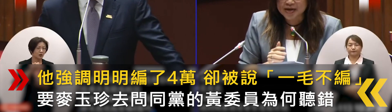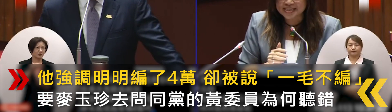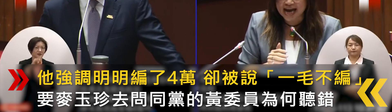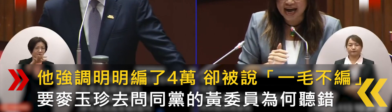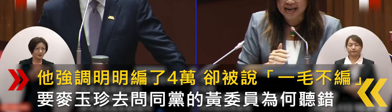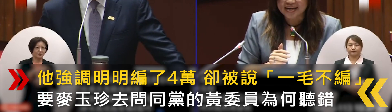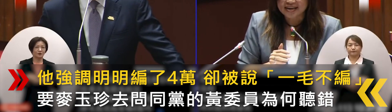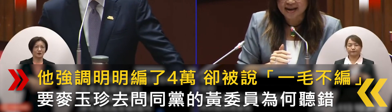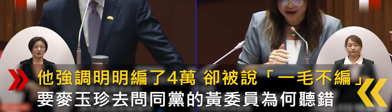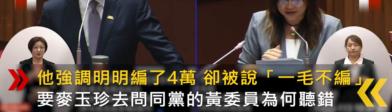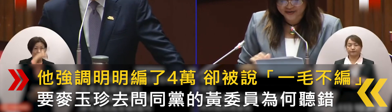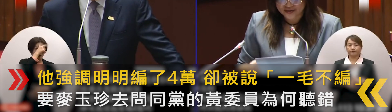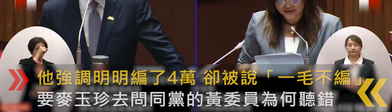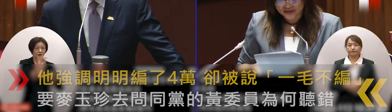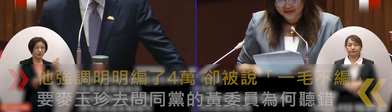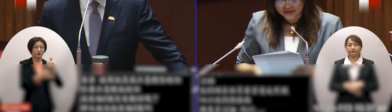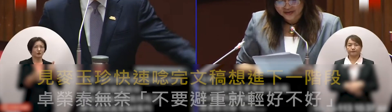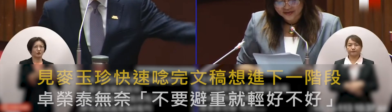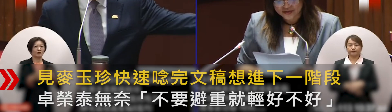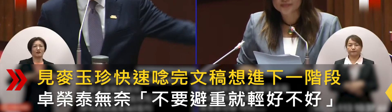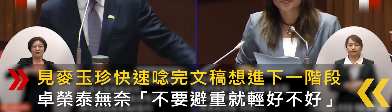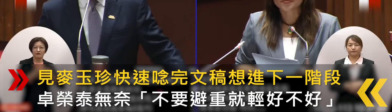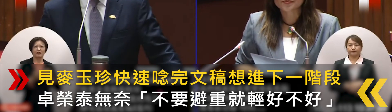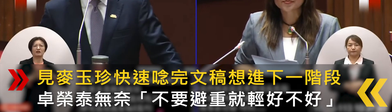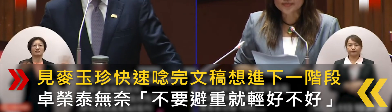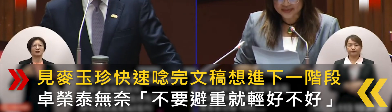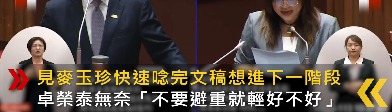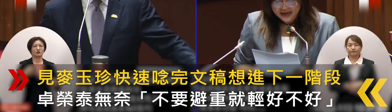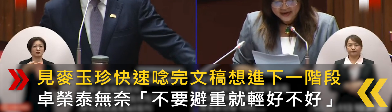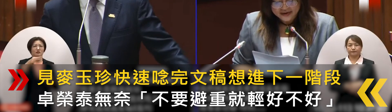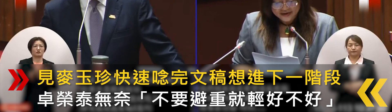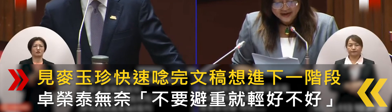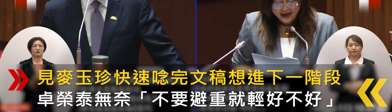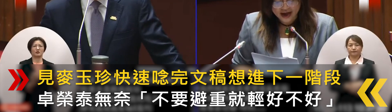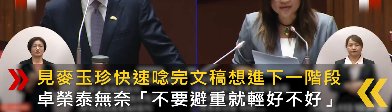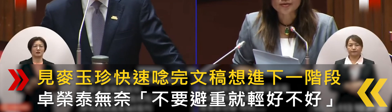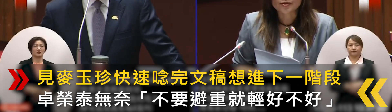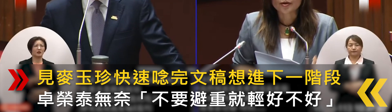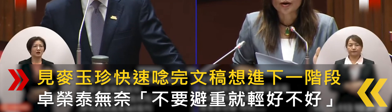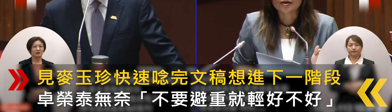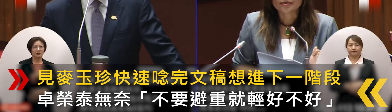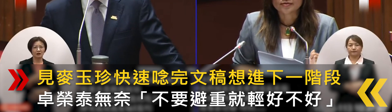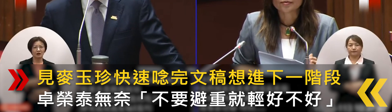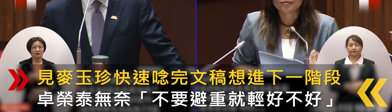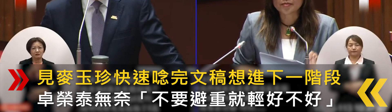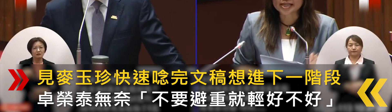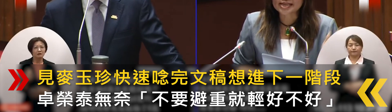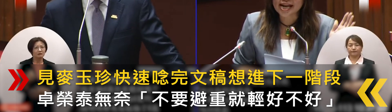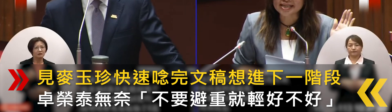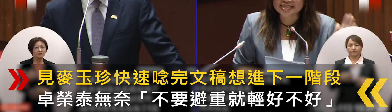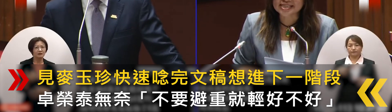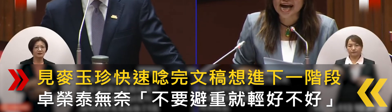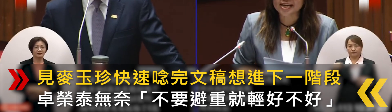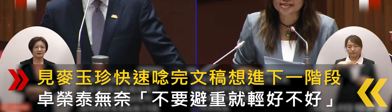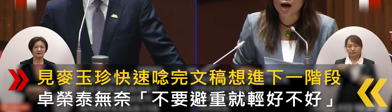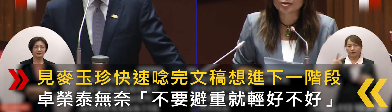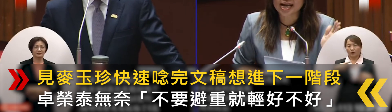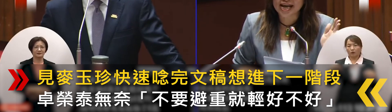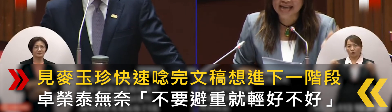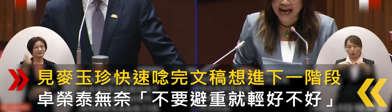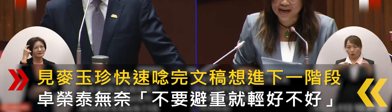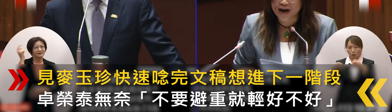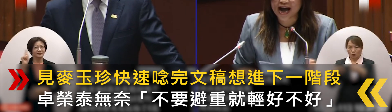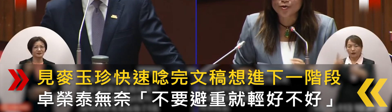的黄委员说我一毛不编，你应该去问他啊，为什么他的听到话是叫做一毛不编呢？ 我们再来协商的时